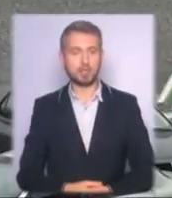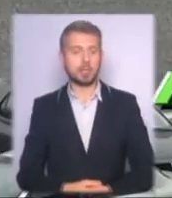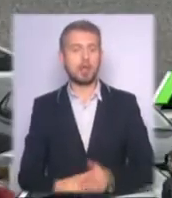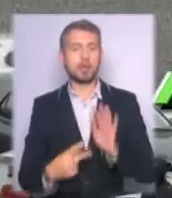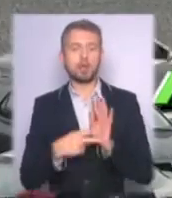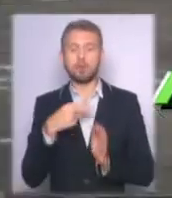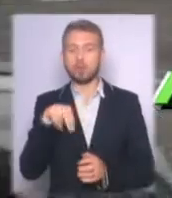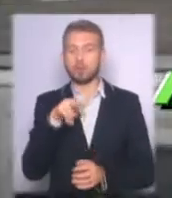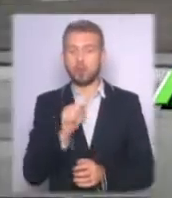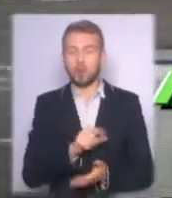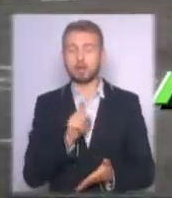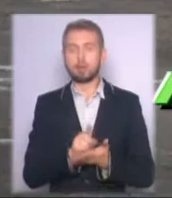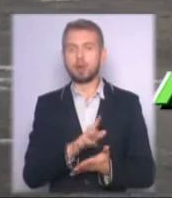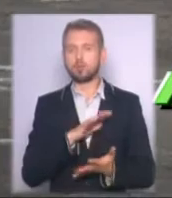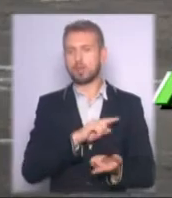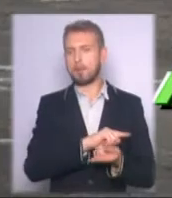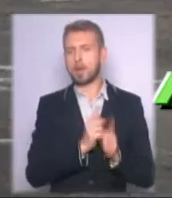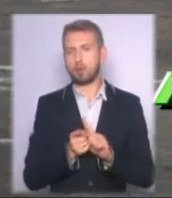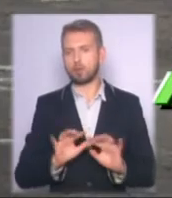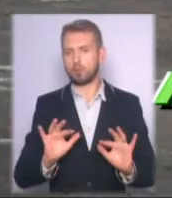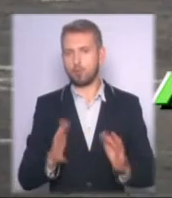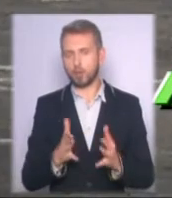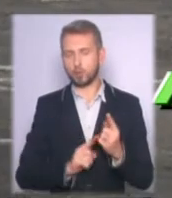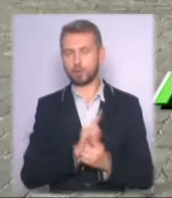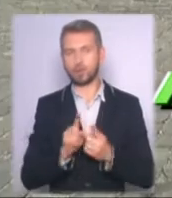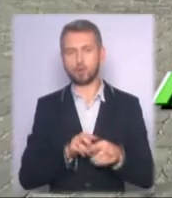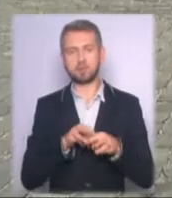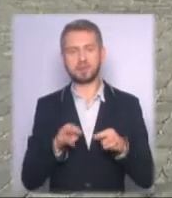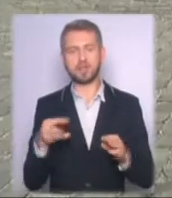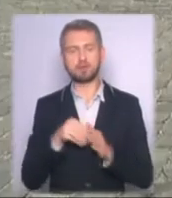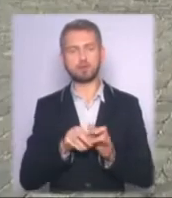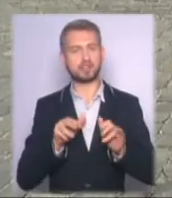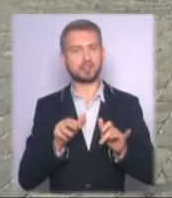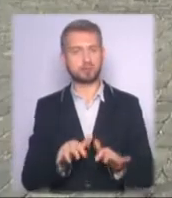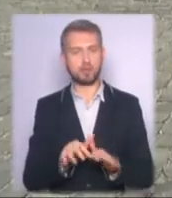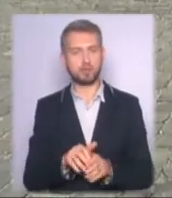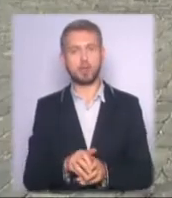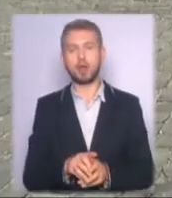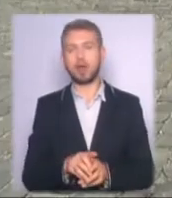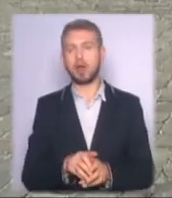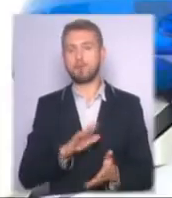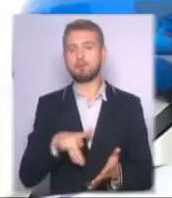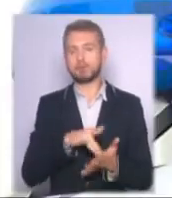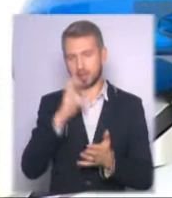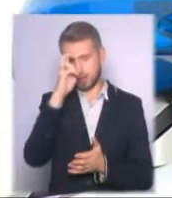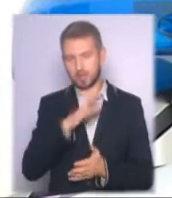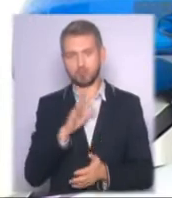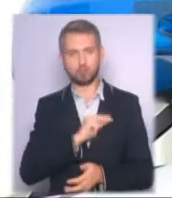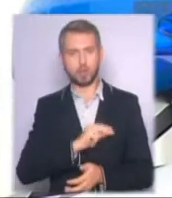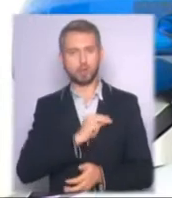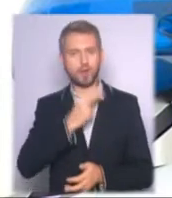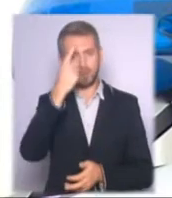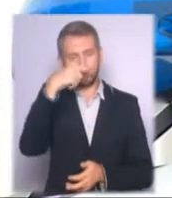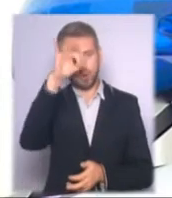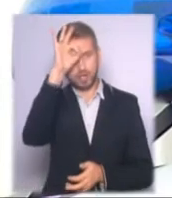7 листопада має стати переломним моментом у реформі Міністерства внутрішніх справ. У містах країни працюватиме поліція. Там, де